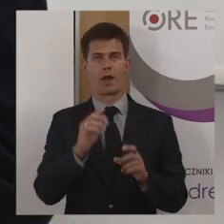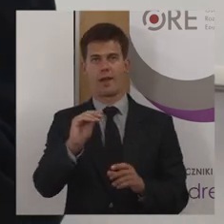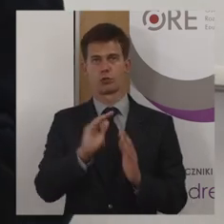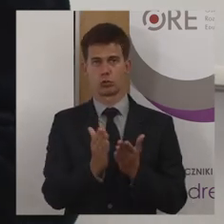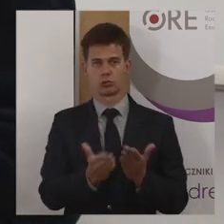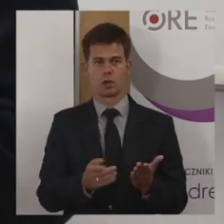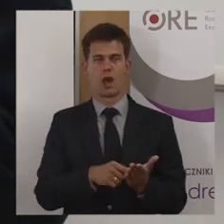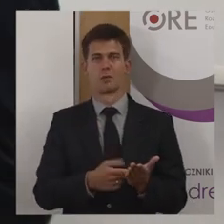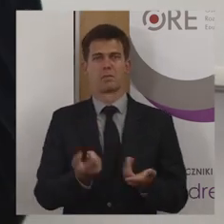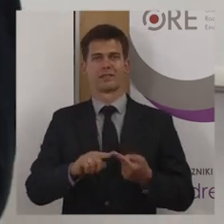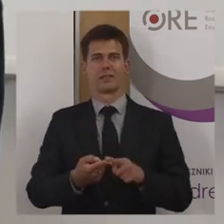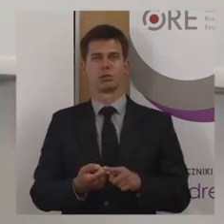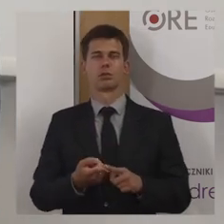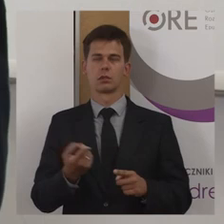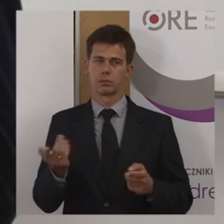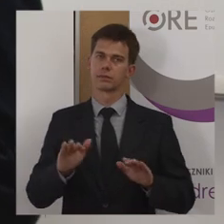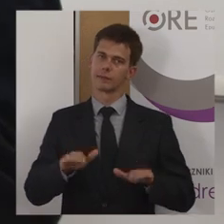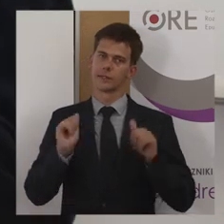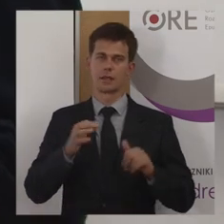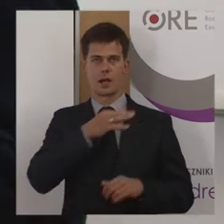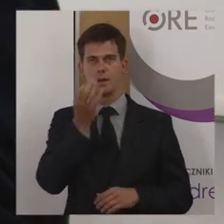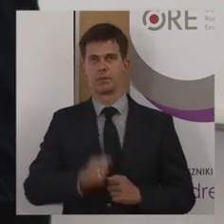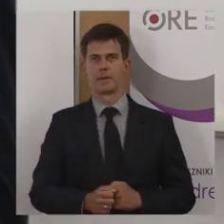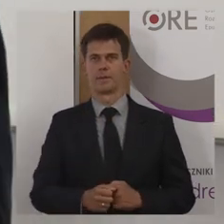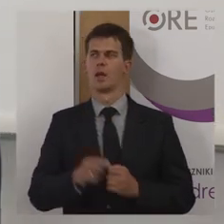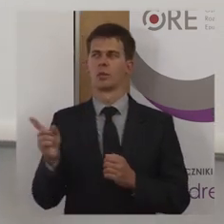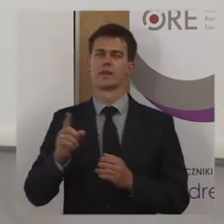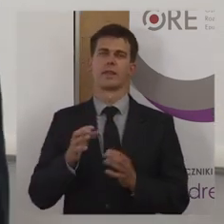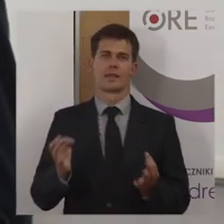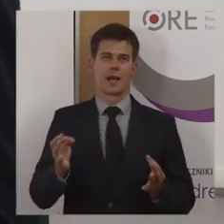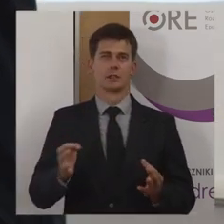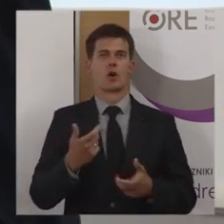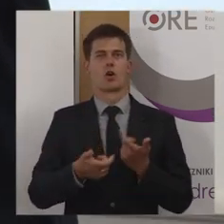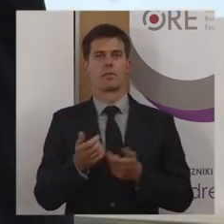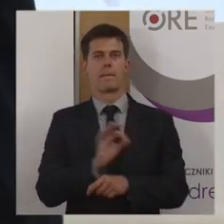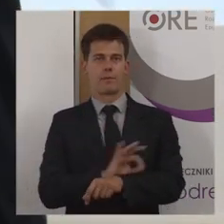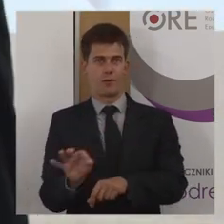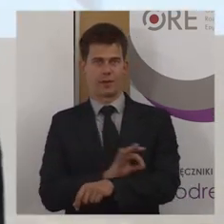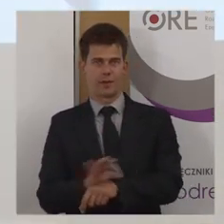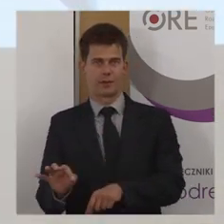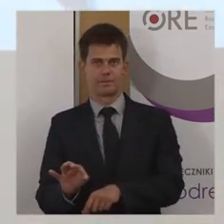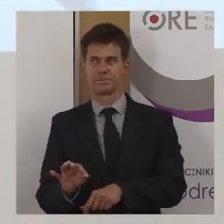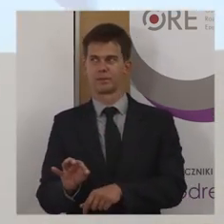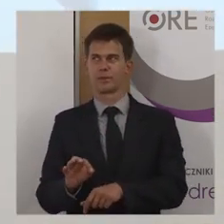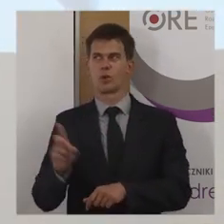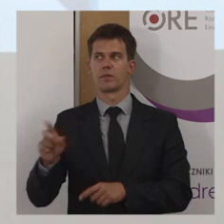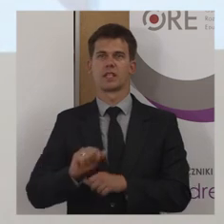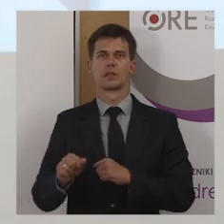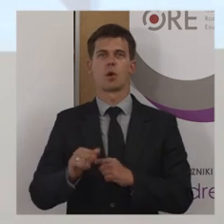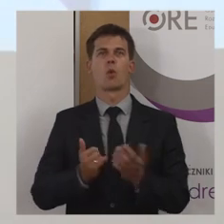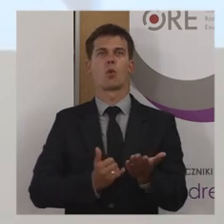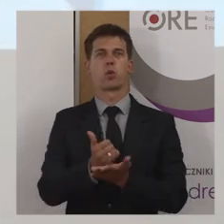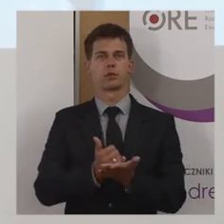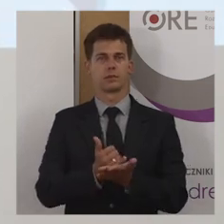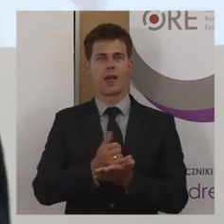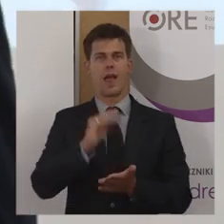zgadzam. Ja teraz opowiem Państwu taką, biorę udział teraz w takim projekcie, powiedzmy, w którym powstaje kurs